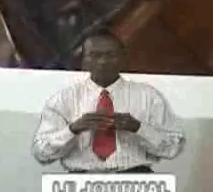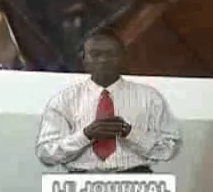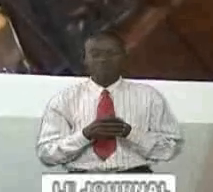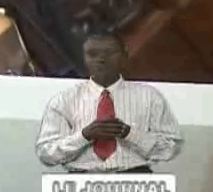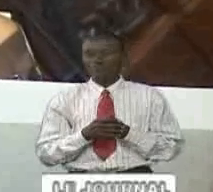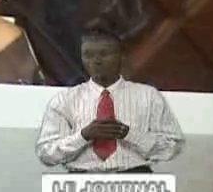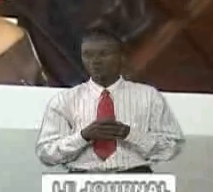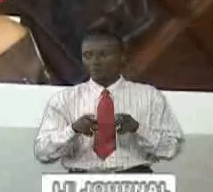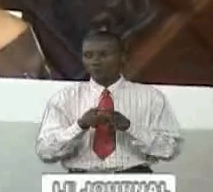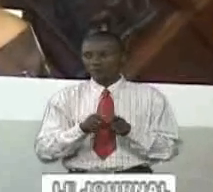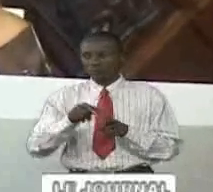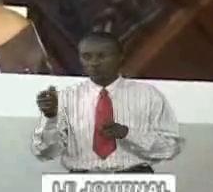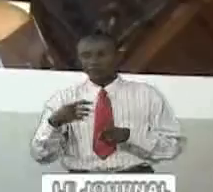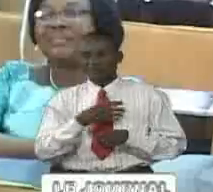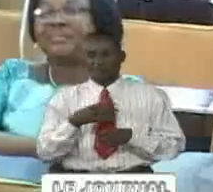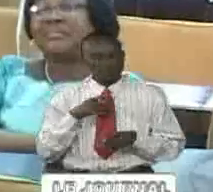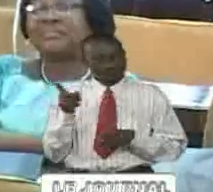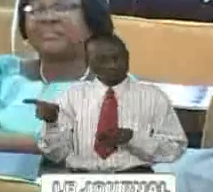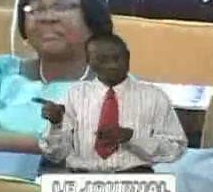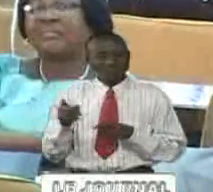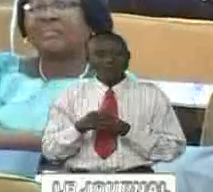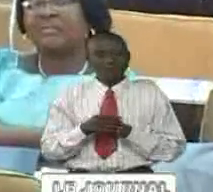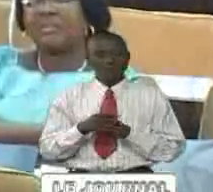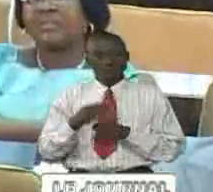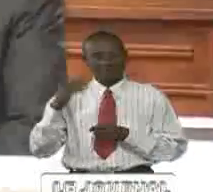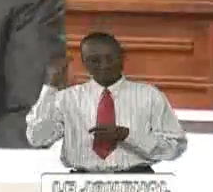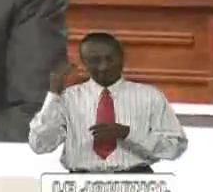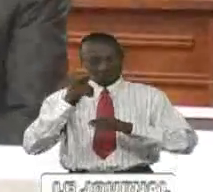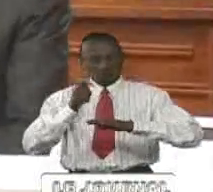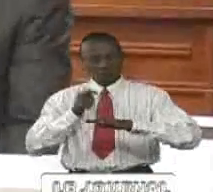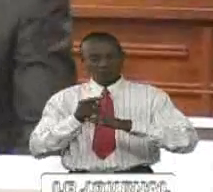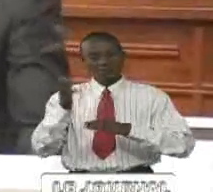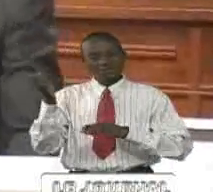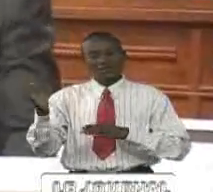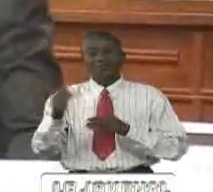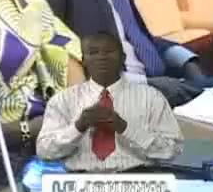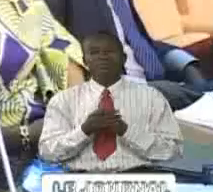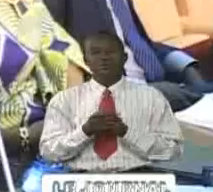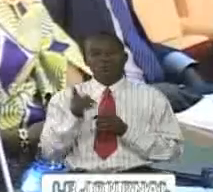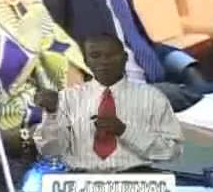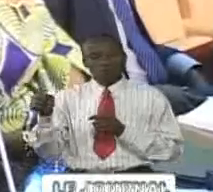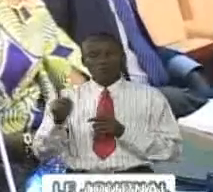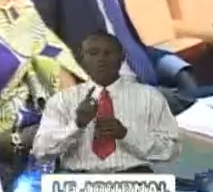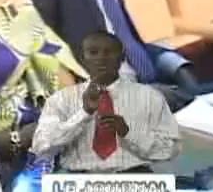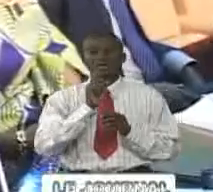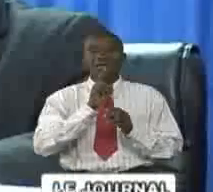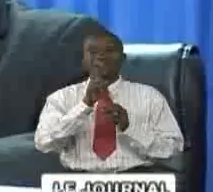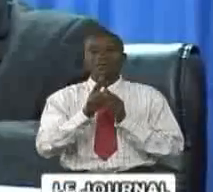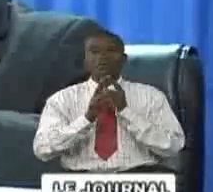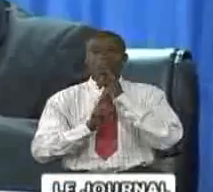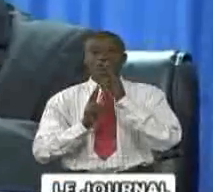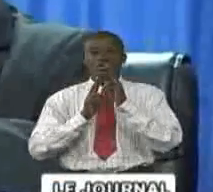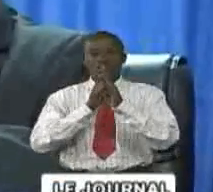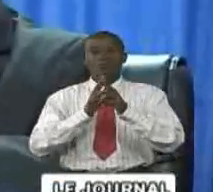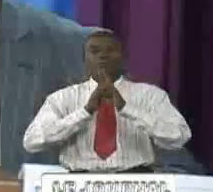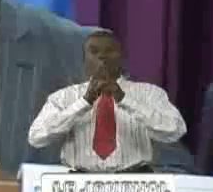s'est appesantie sur la question orale avec débat soulevée par l'honorable Crispé Bindoulé Mitono, relatif à l'état actuel de la justice et les droits de